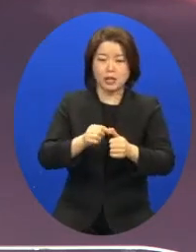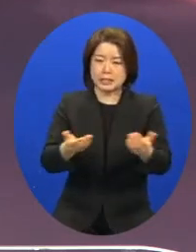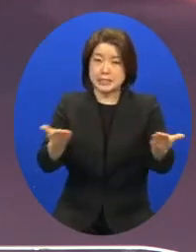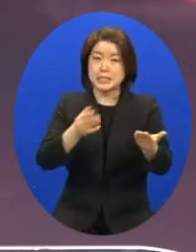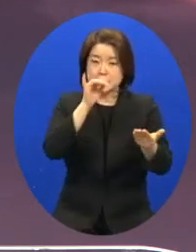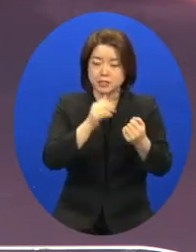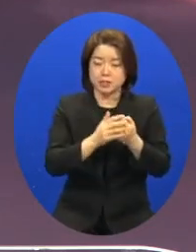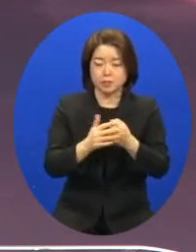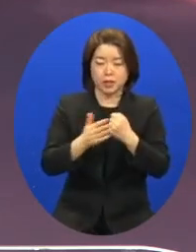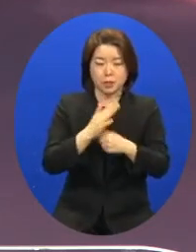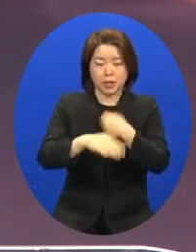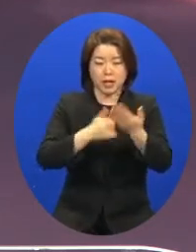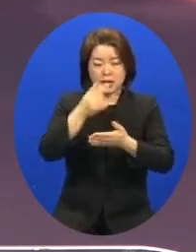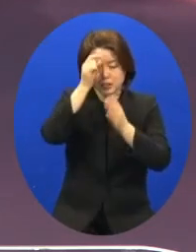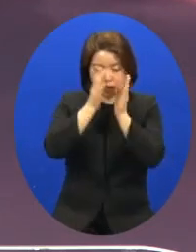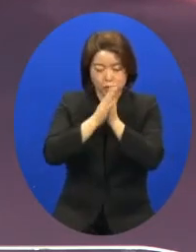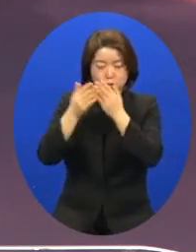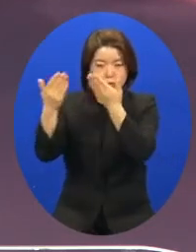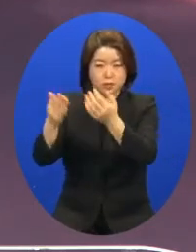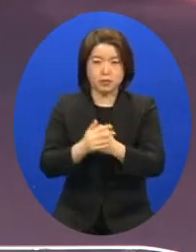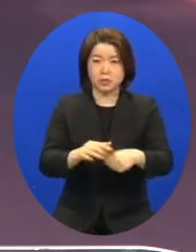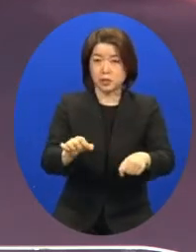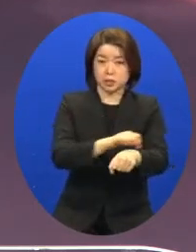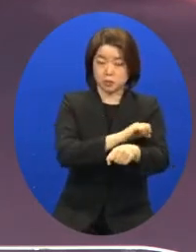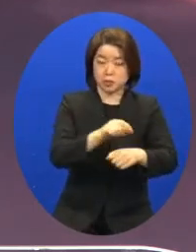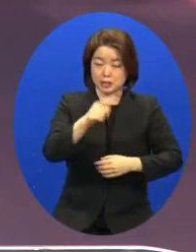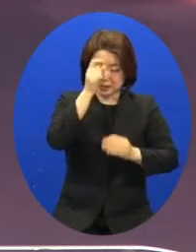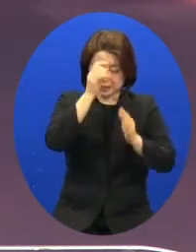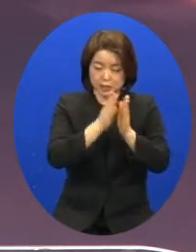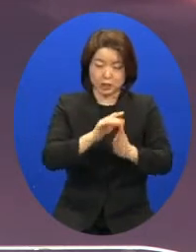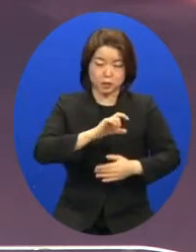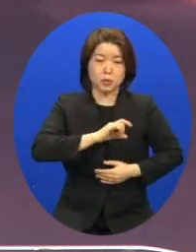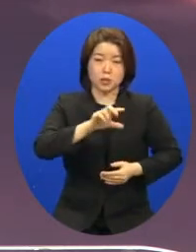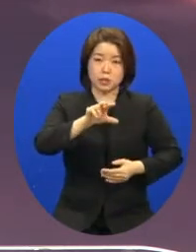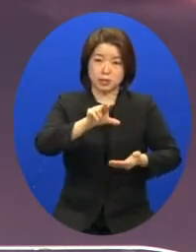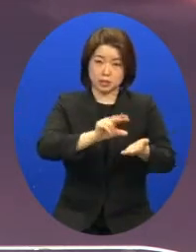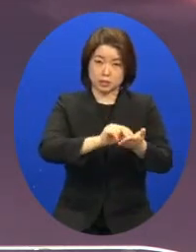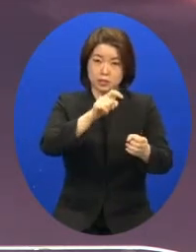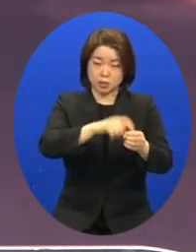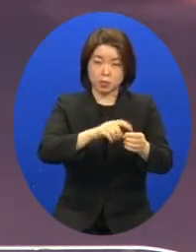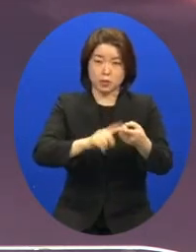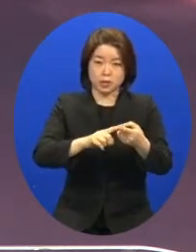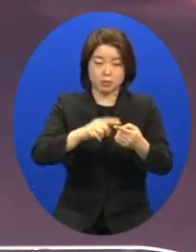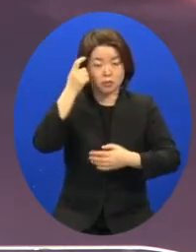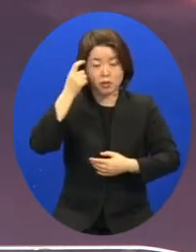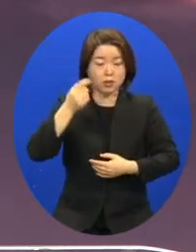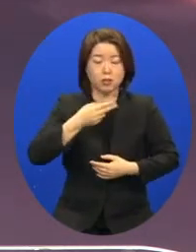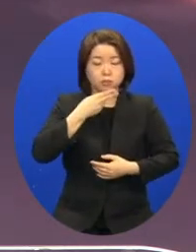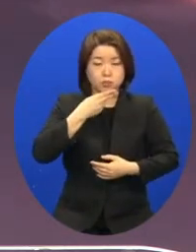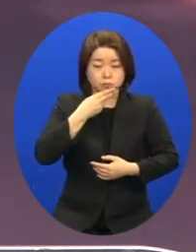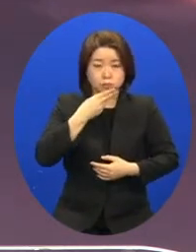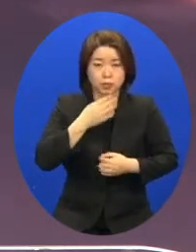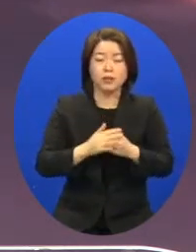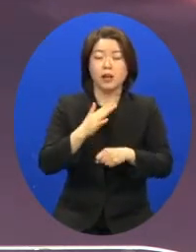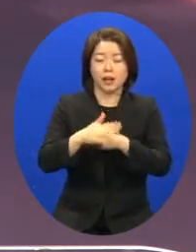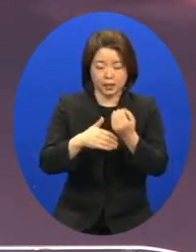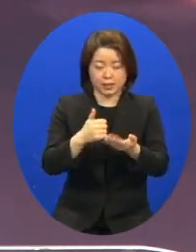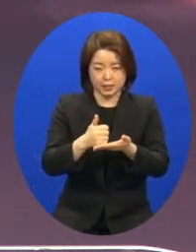하나님께 기도했습니다. 뭐 특별하게 그 기도 제목에 대해서 생각할 게 없었어요.